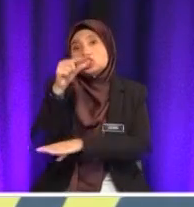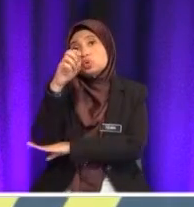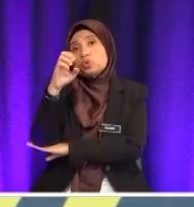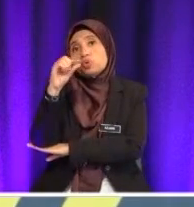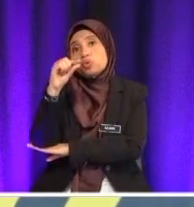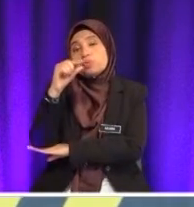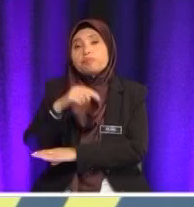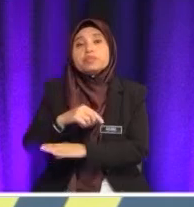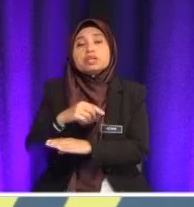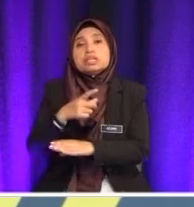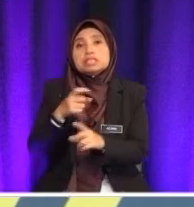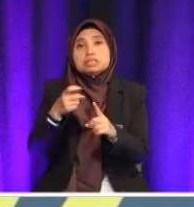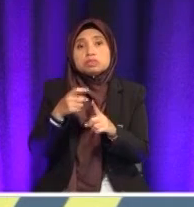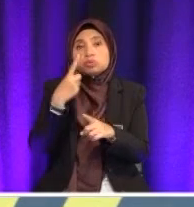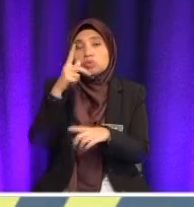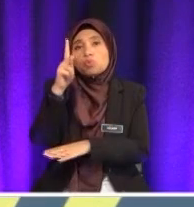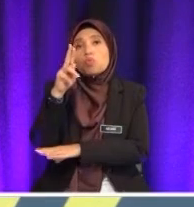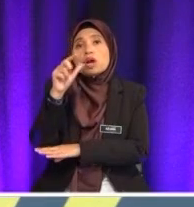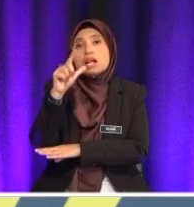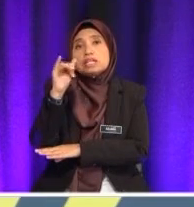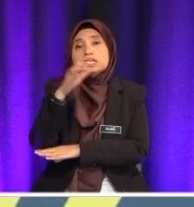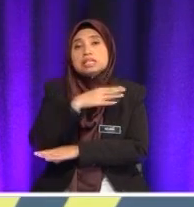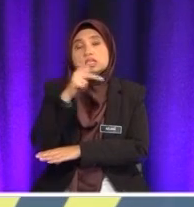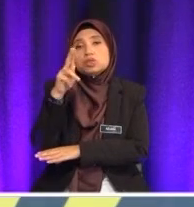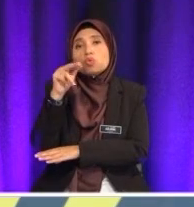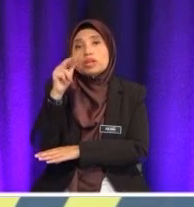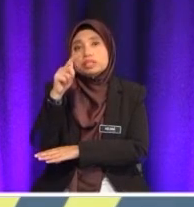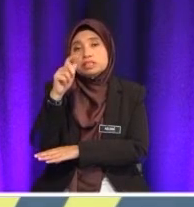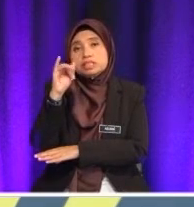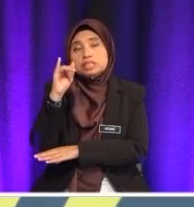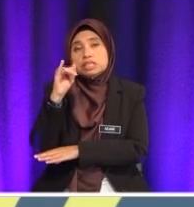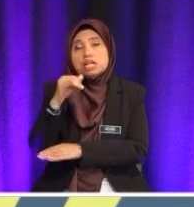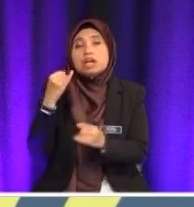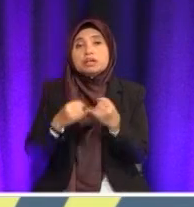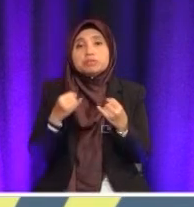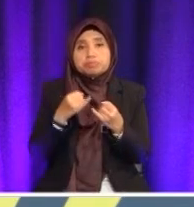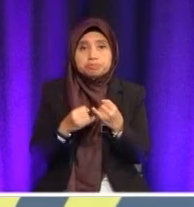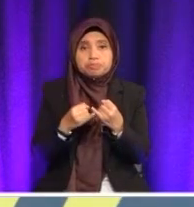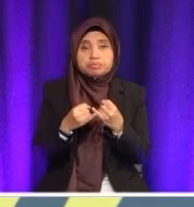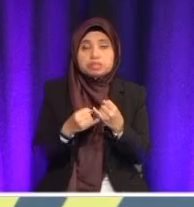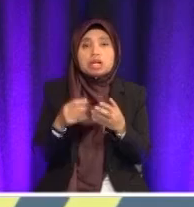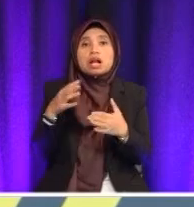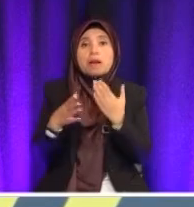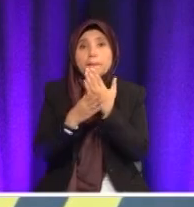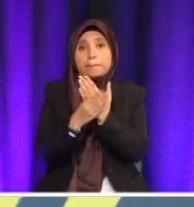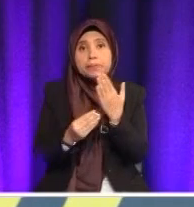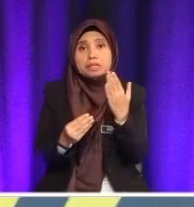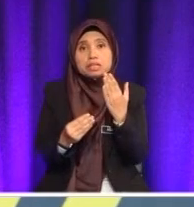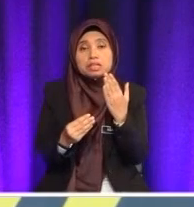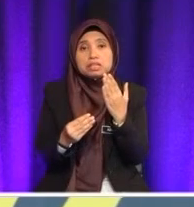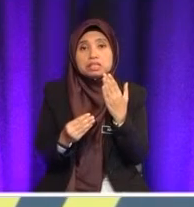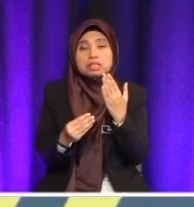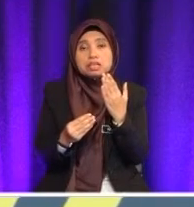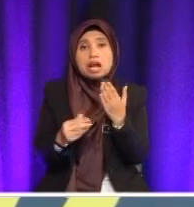secara quality kualitatif ataupun kuantitatif ya oke yang terakhir Ivan gimana kemahiran yang terakhir